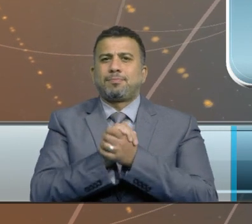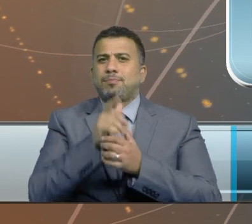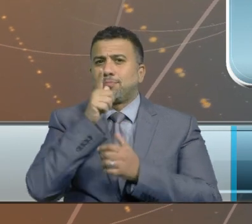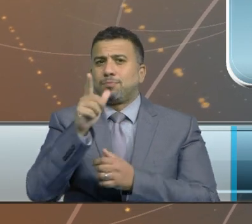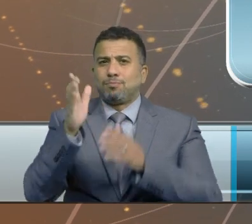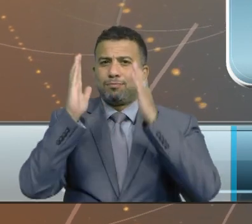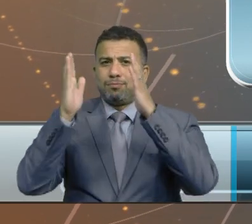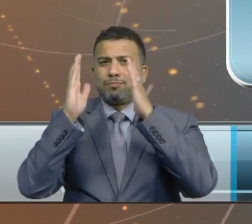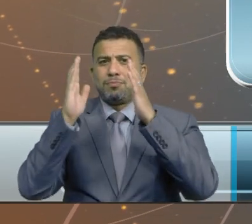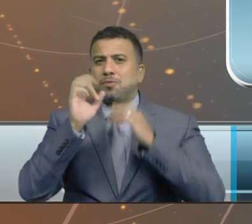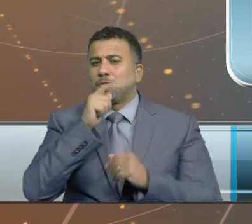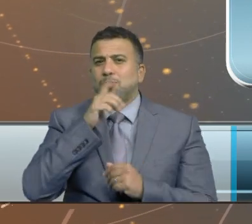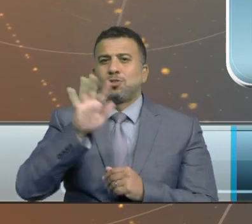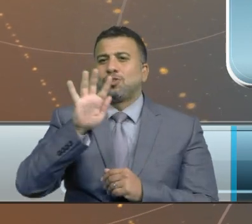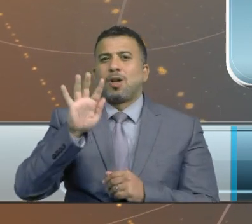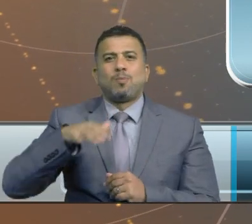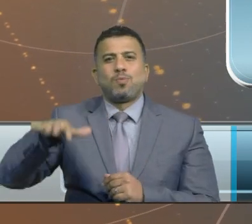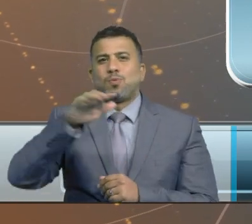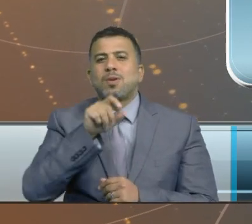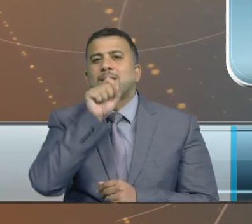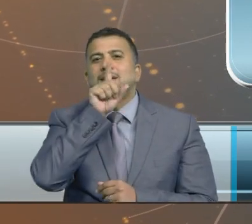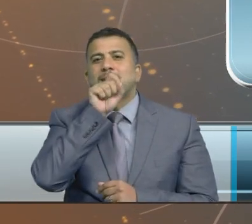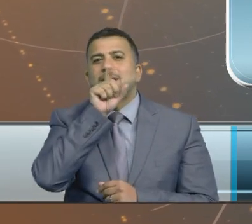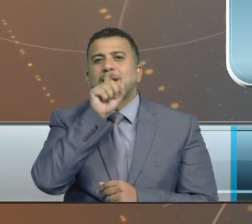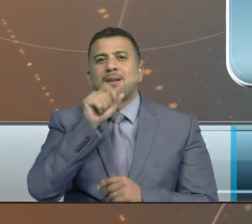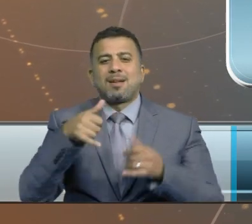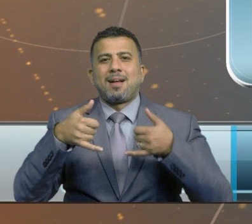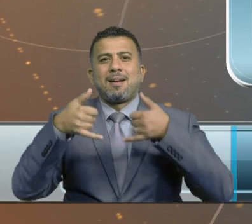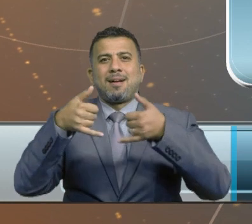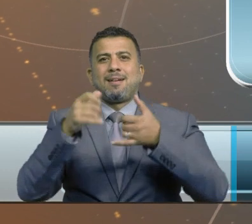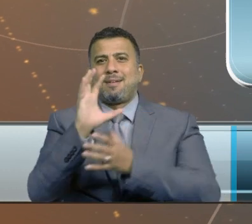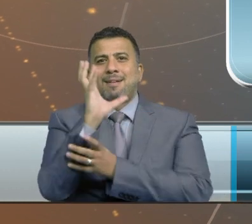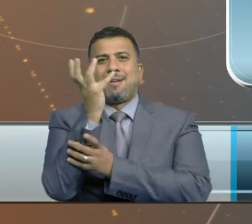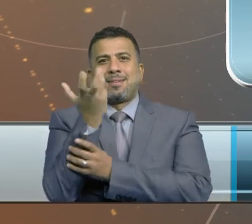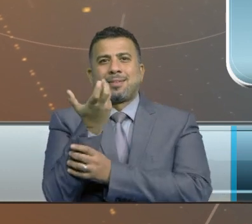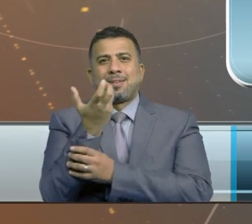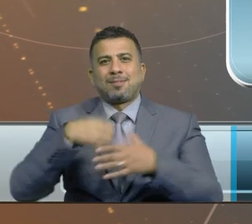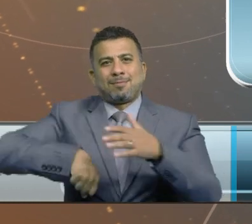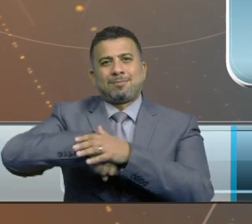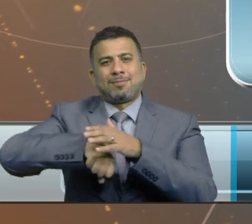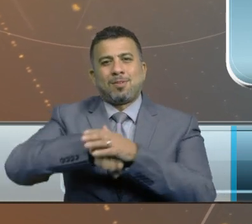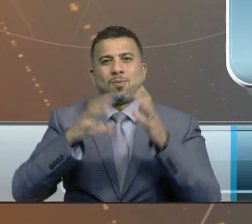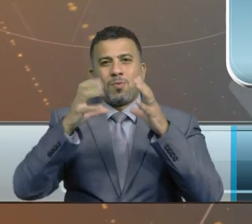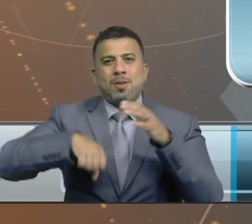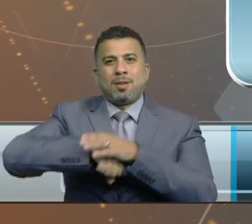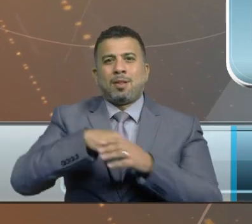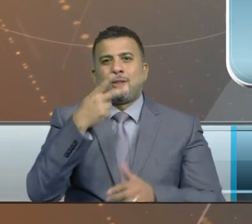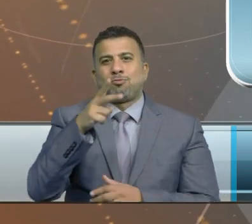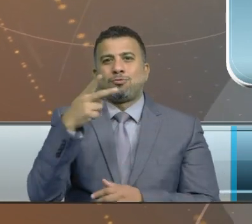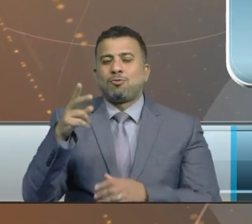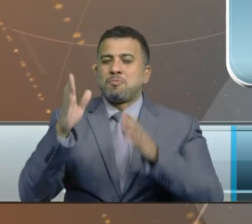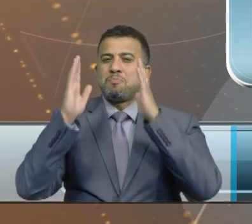هنداؤه خلاله والشعب القطري الشقيق بافتتاح بطوله كاس العالم لكره القدم 2022